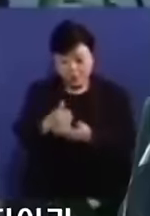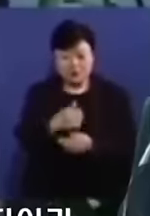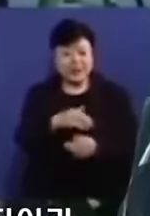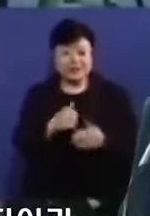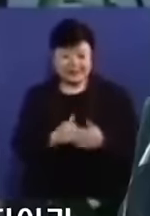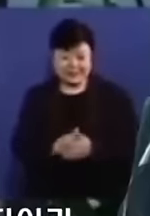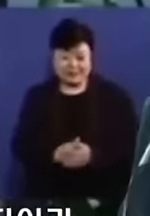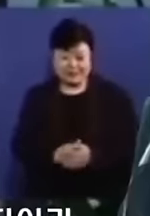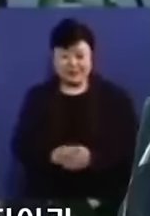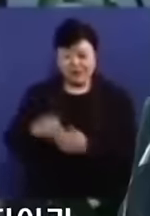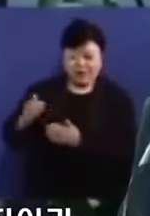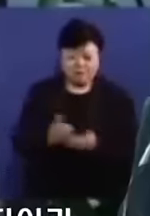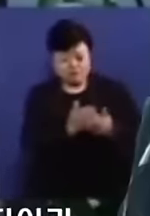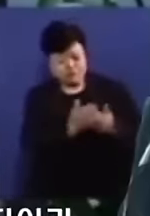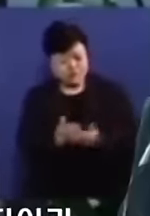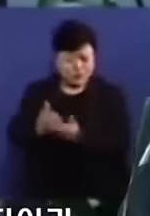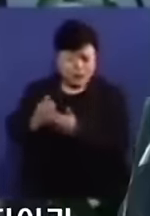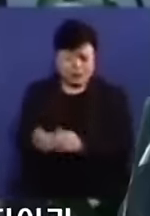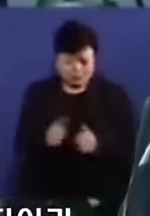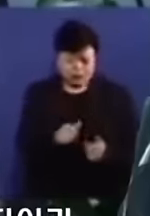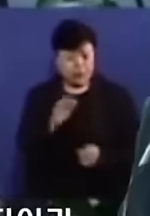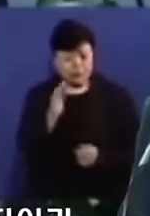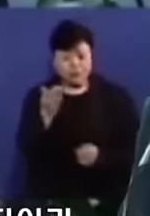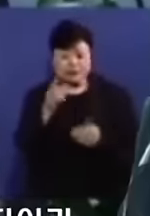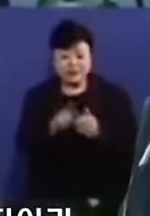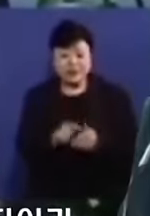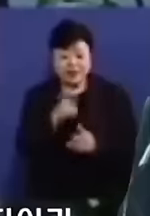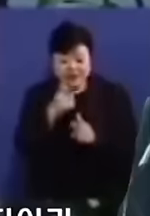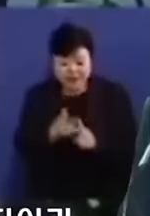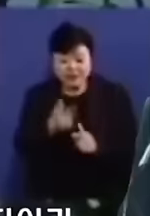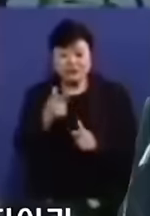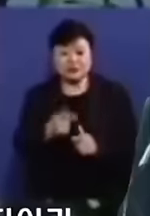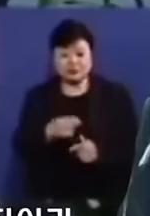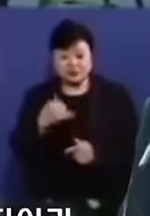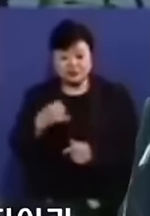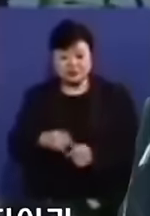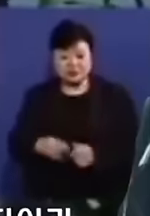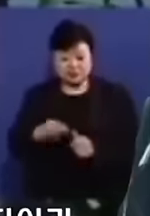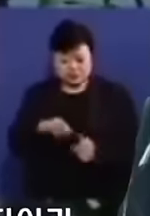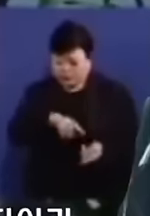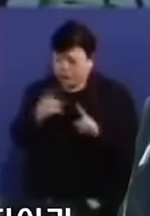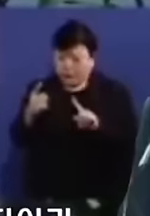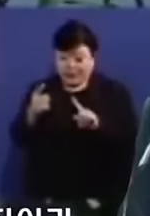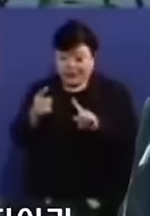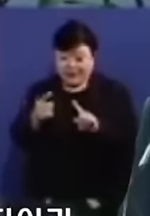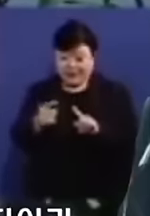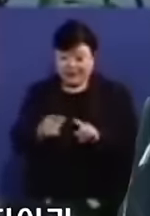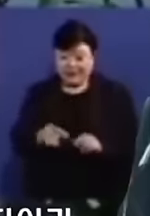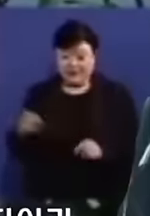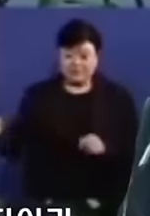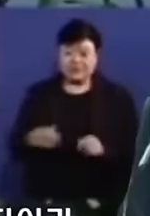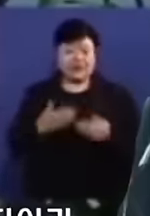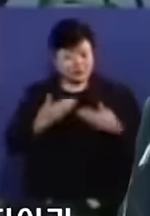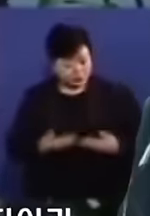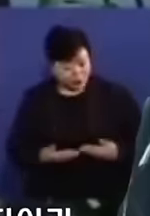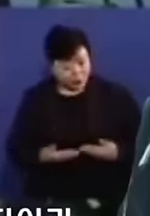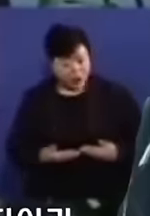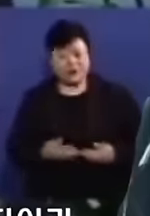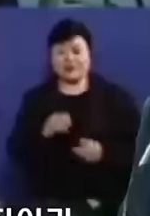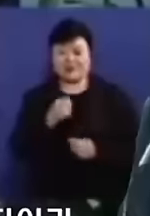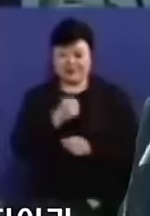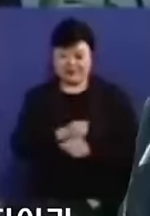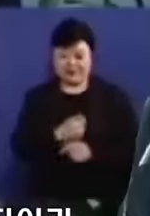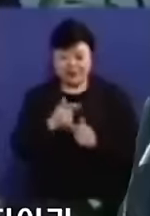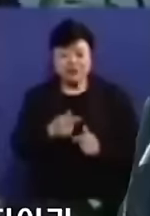때문에 큰 풍랑이 일어나서 죽게 되었을 때 예수님을 잠에서 깨워 일으키니 풍랑을 잠잠케 하셨다.